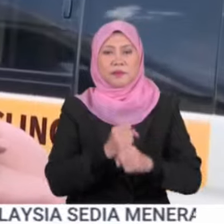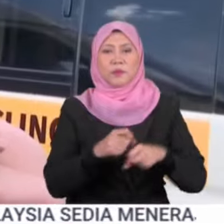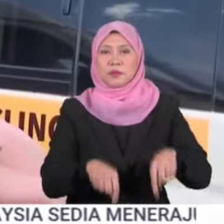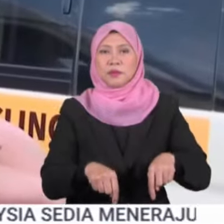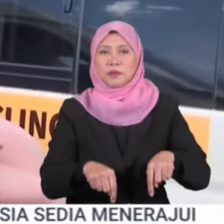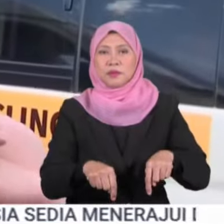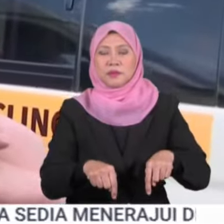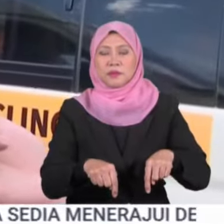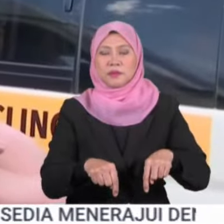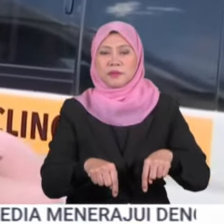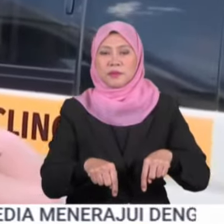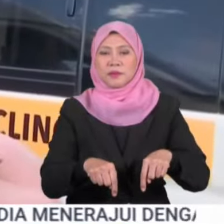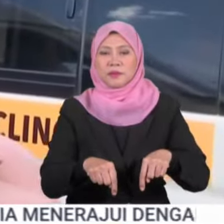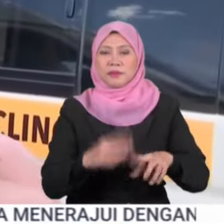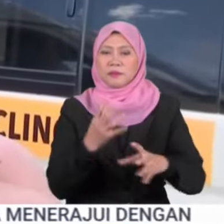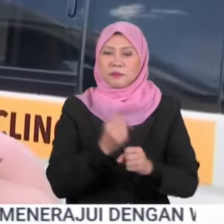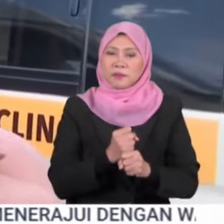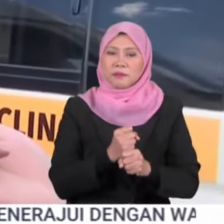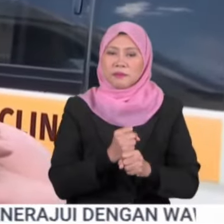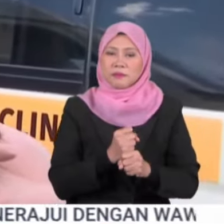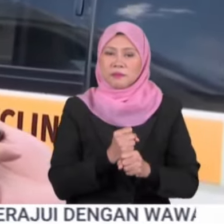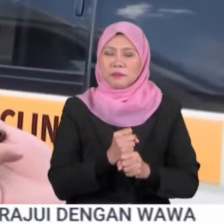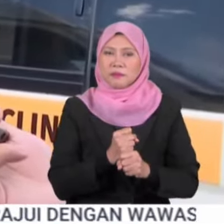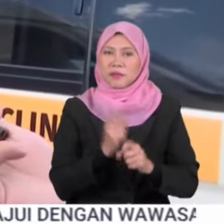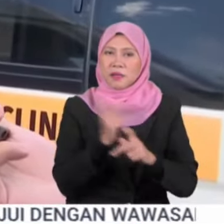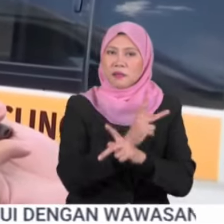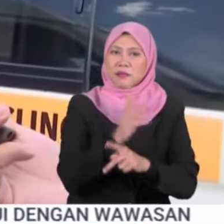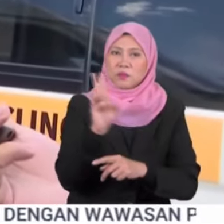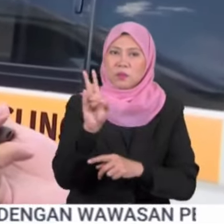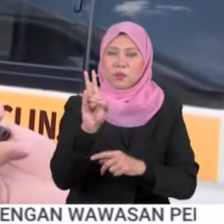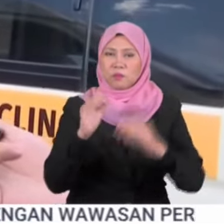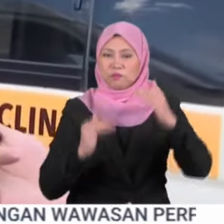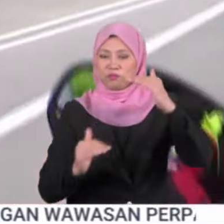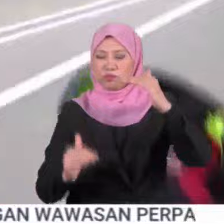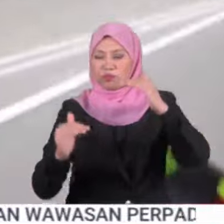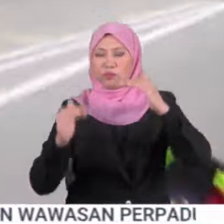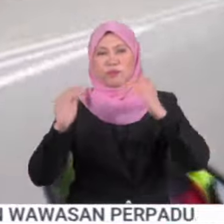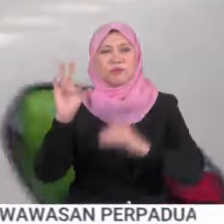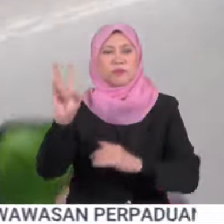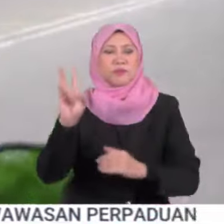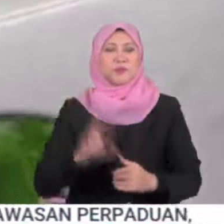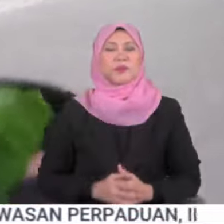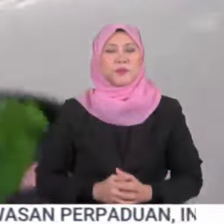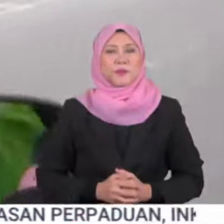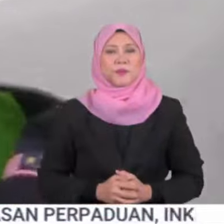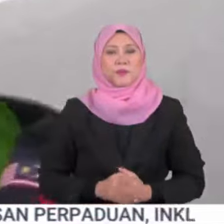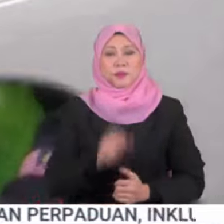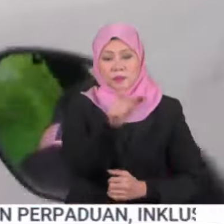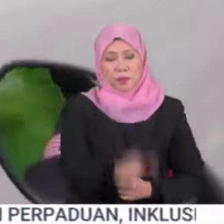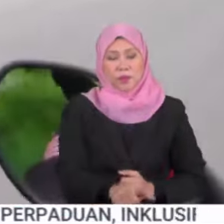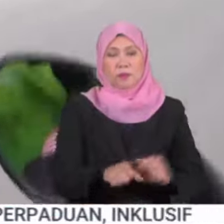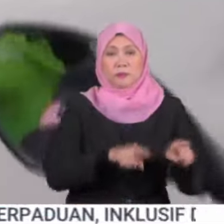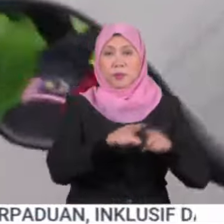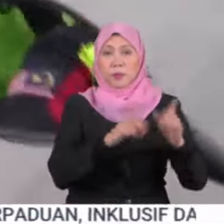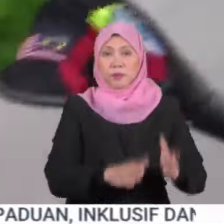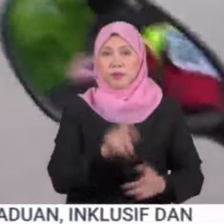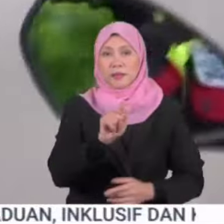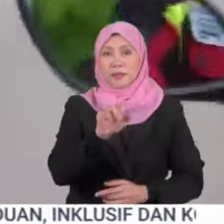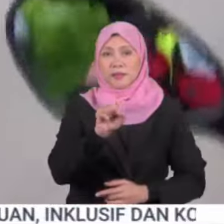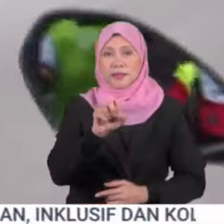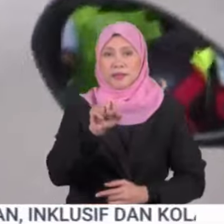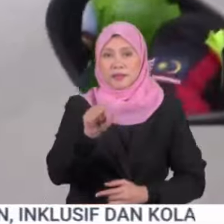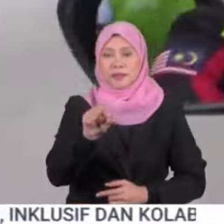hanya sekali dia dapat podium pada seti ketujuh semalam. So Emang. Seorang lagi pelumba TSG,